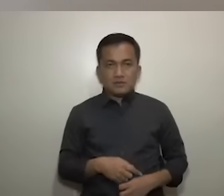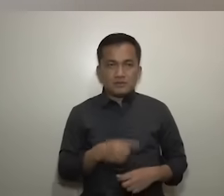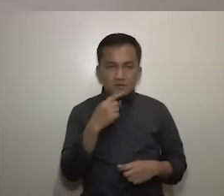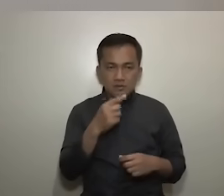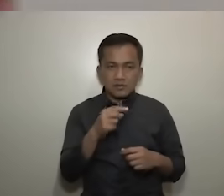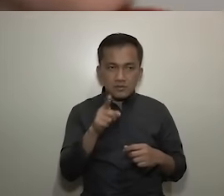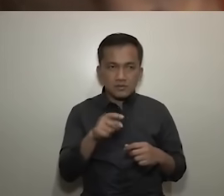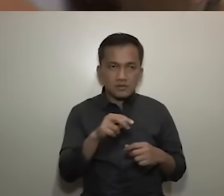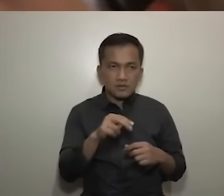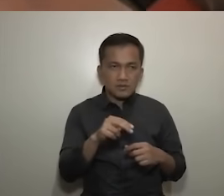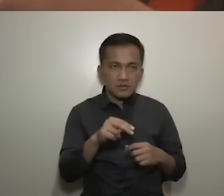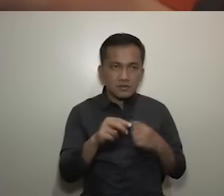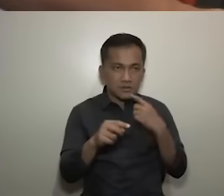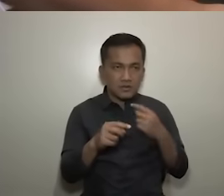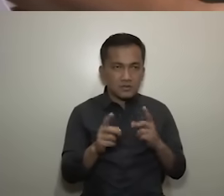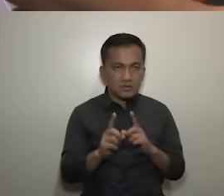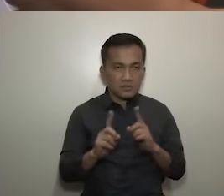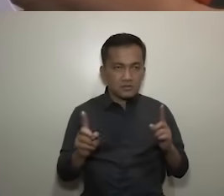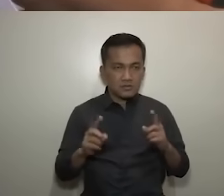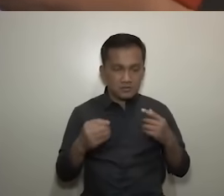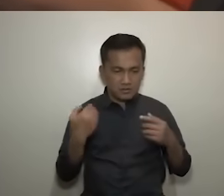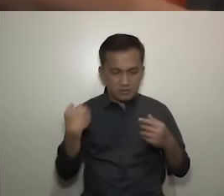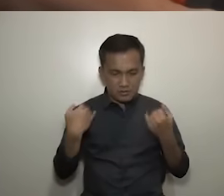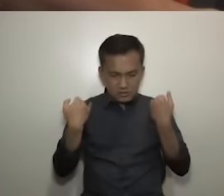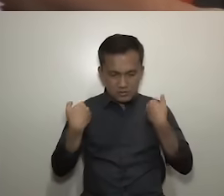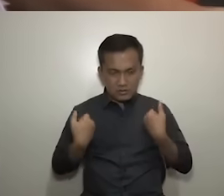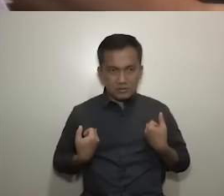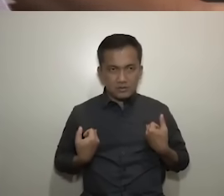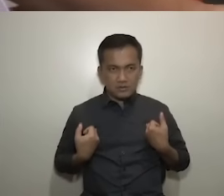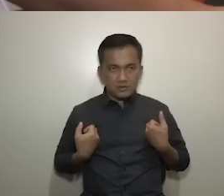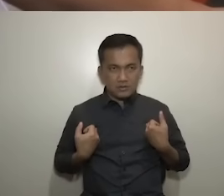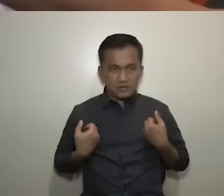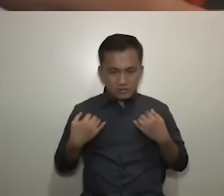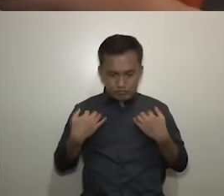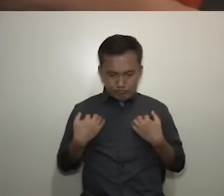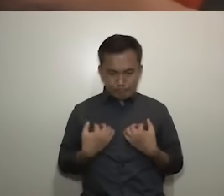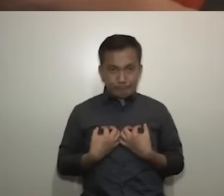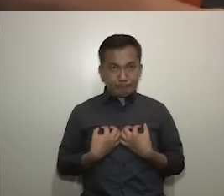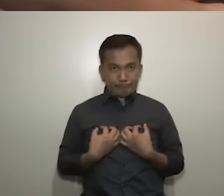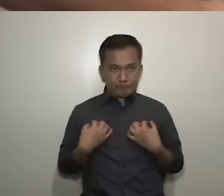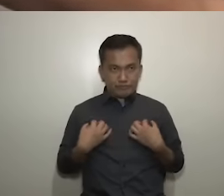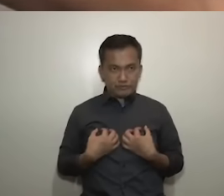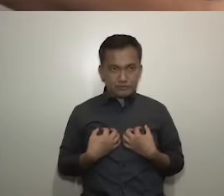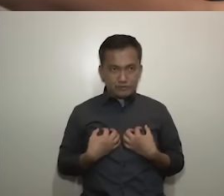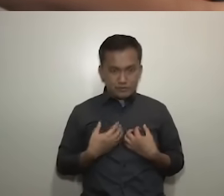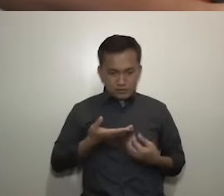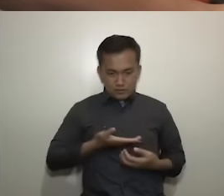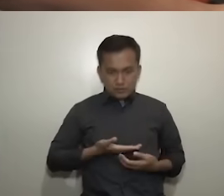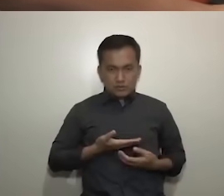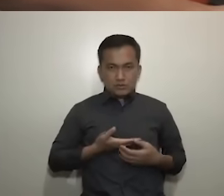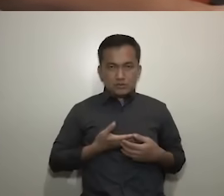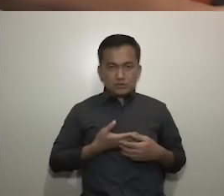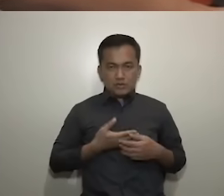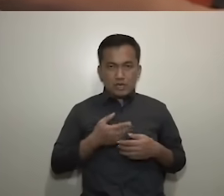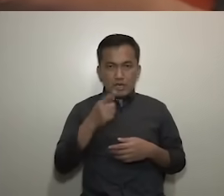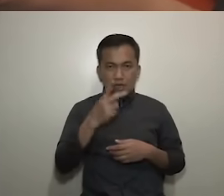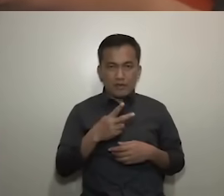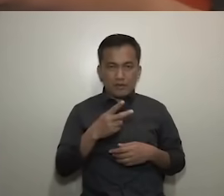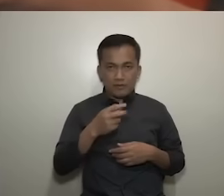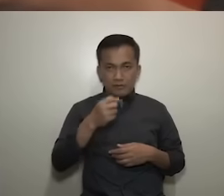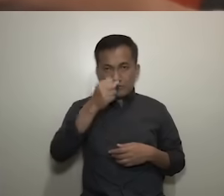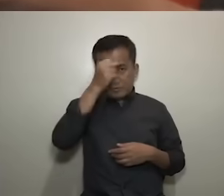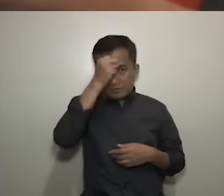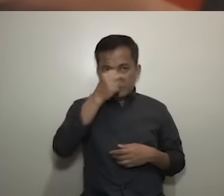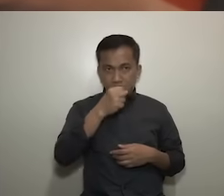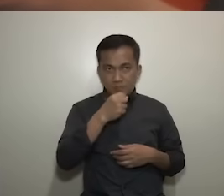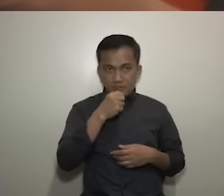kailangan hindi po ganito. Ano po? Nakaspageti, dapat labas yung cleavage po. Hanggang dito po nakikita sa camera po niyan. Minsan po yung hapon na